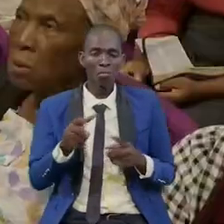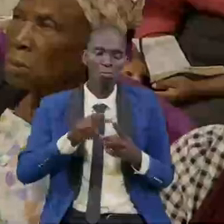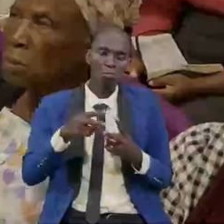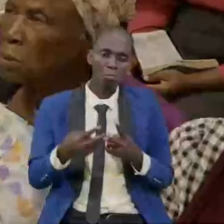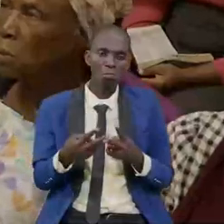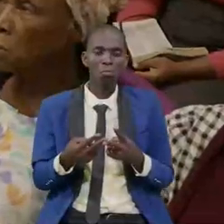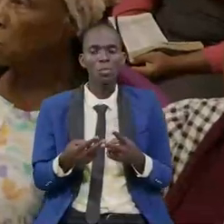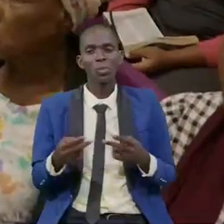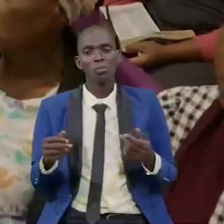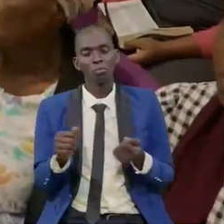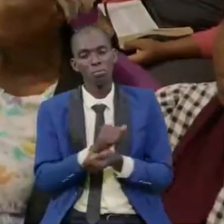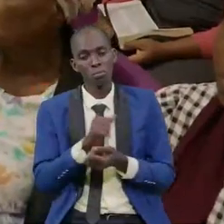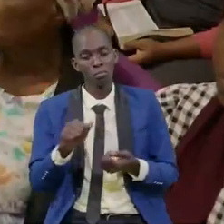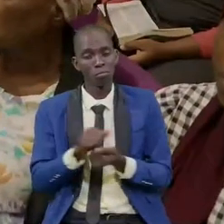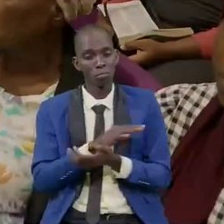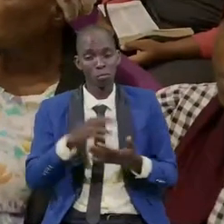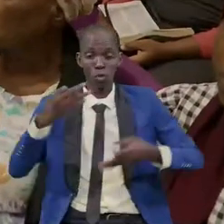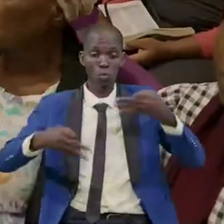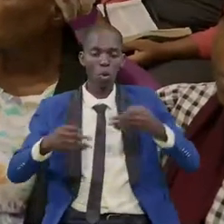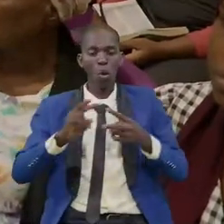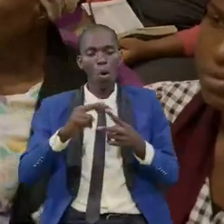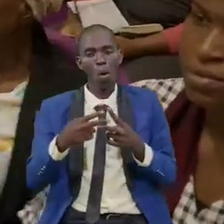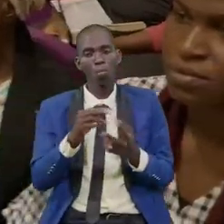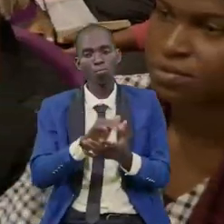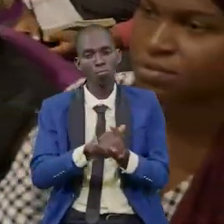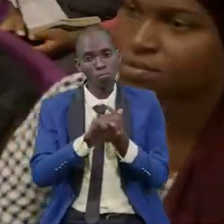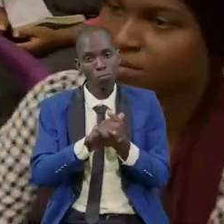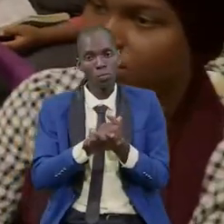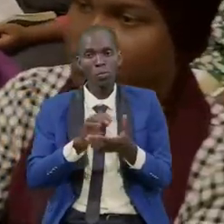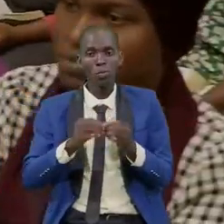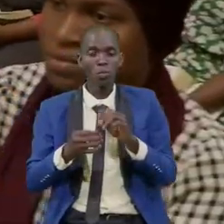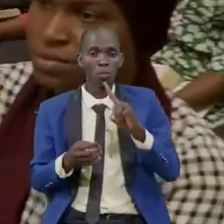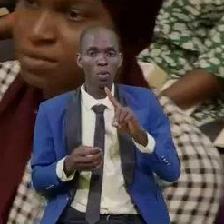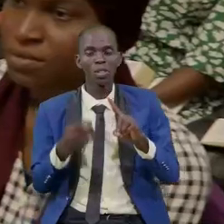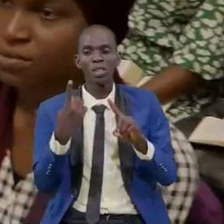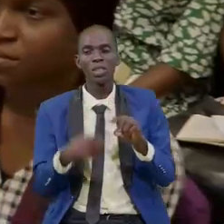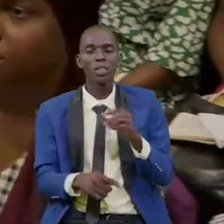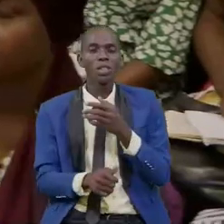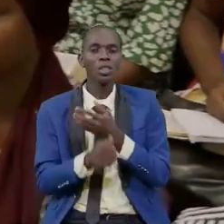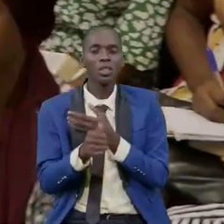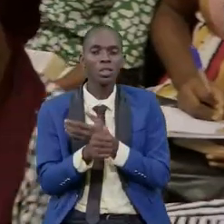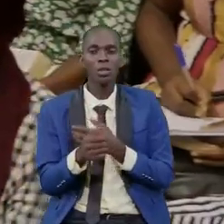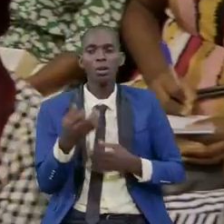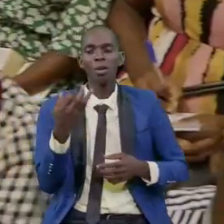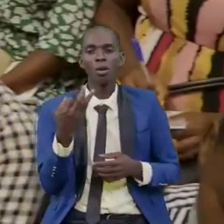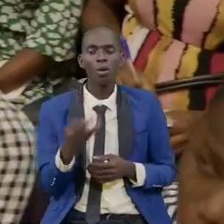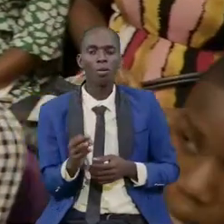soit pour la condamnation ou pour l'éloge. Numéro 1. C'est le danger